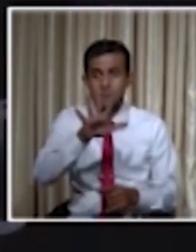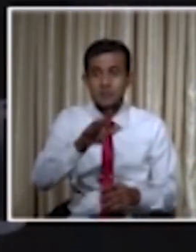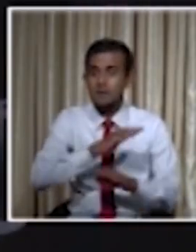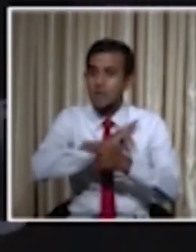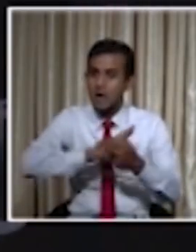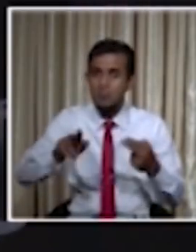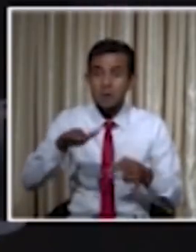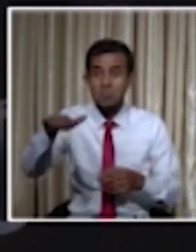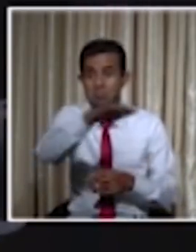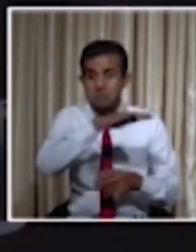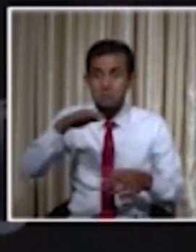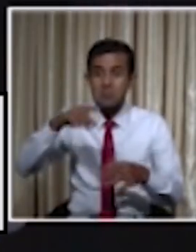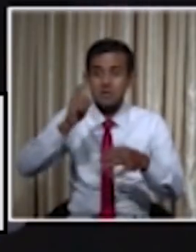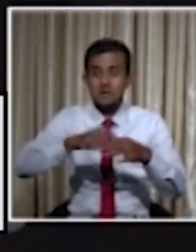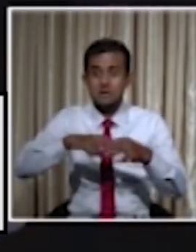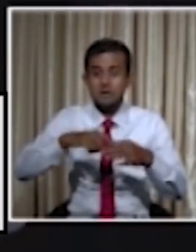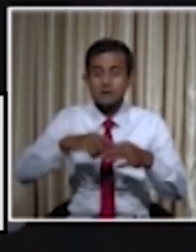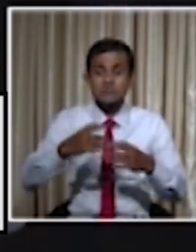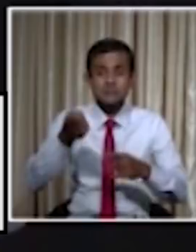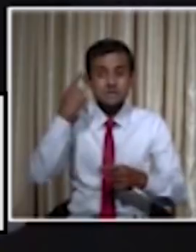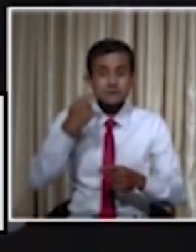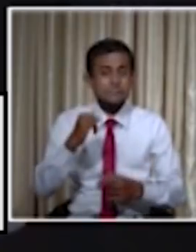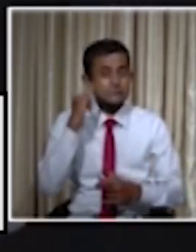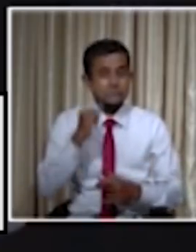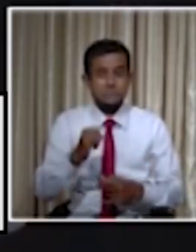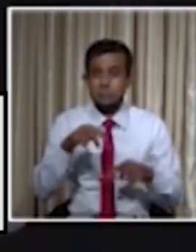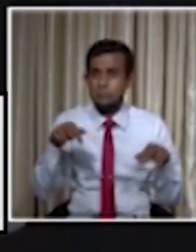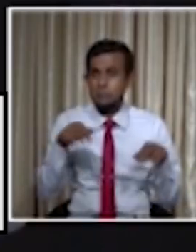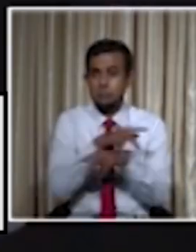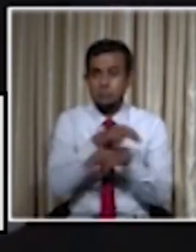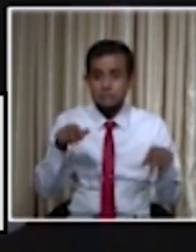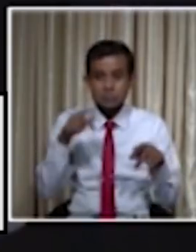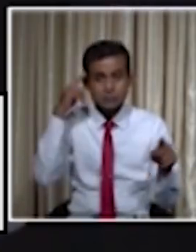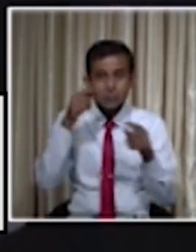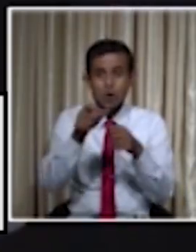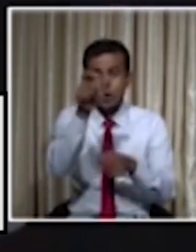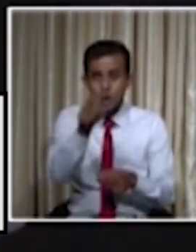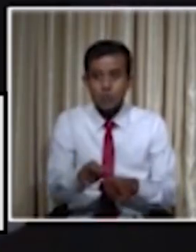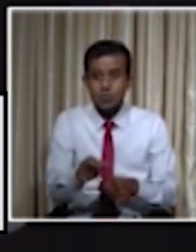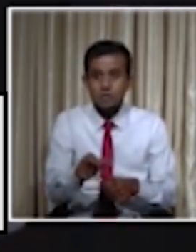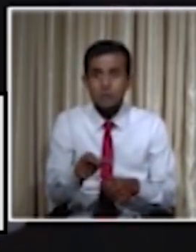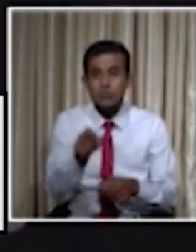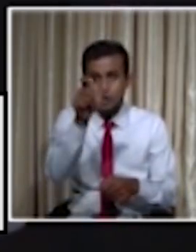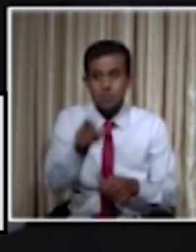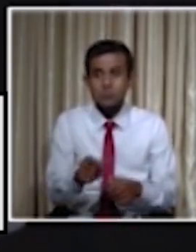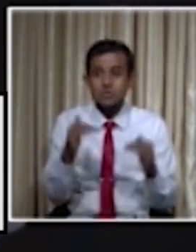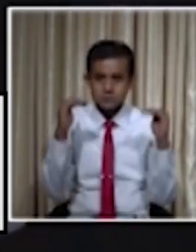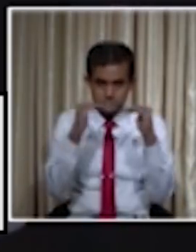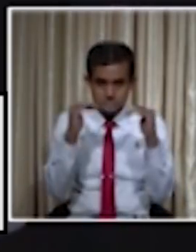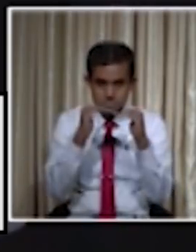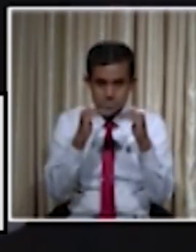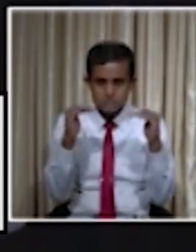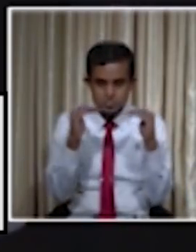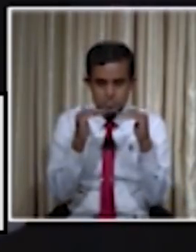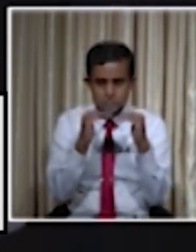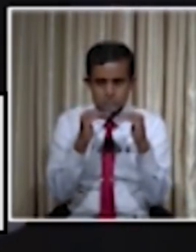ප්‍රශ්න ගණනාවක් තියෙන වෙලාවක ඊයේ දිනේ ඉතාමත් අශෝභන සිද්ධියක් සිදු වුණේ. ඉතින් ඒක සම්බන්ධව ඔබතුමා ඒක දැන් ඔබතුමා